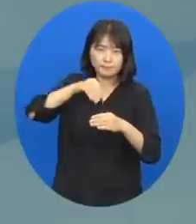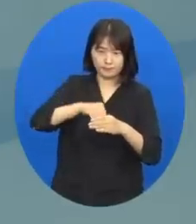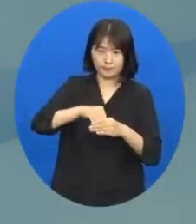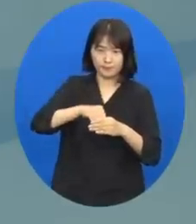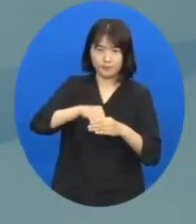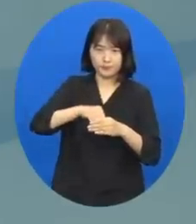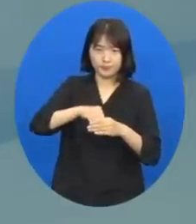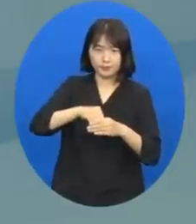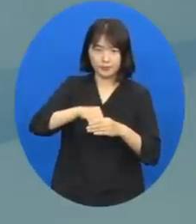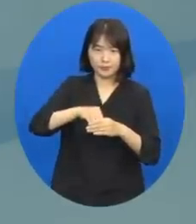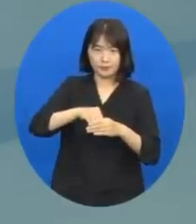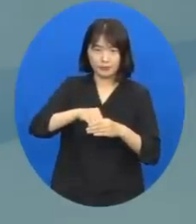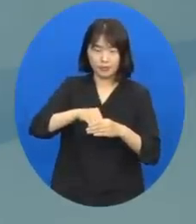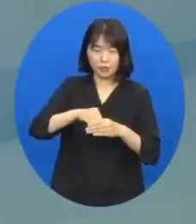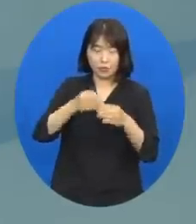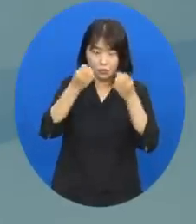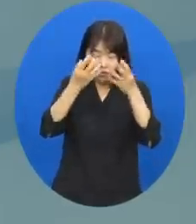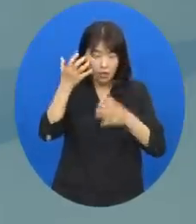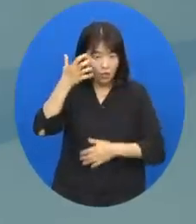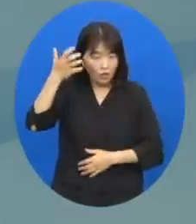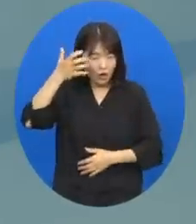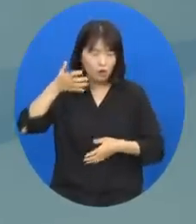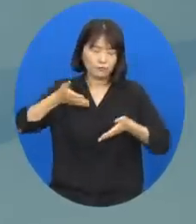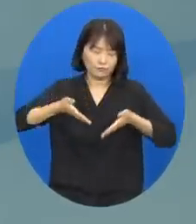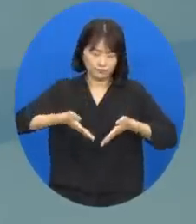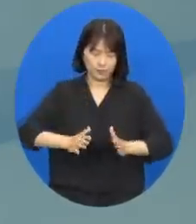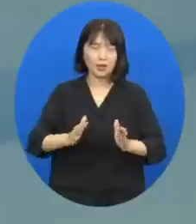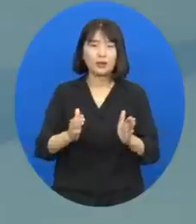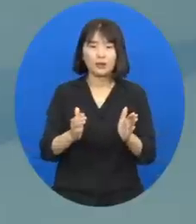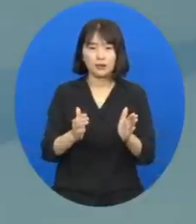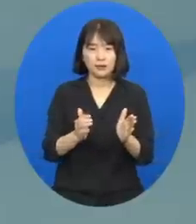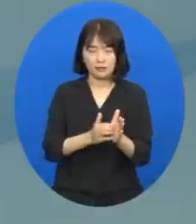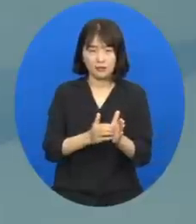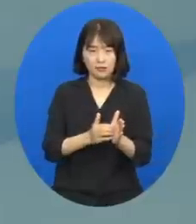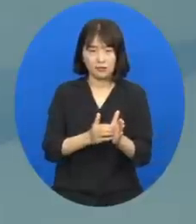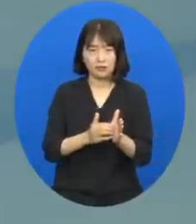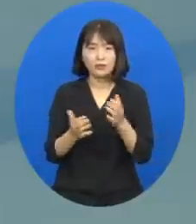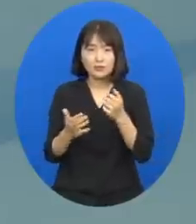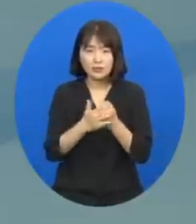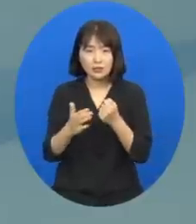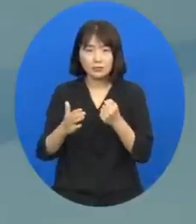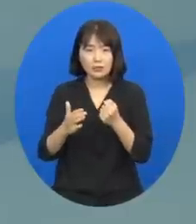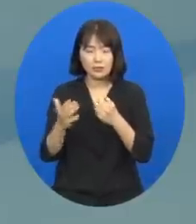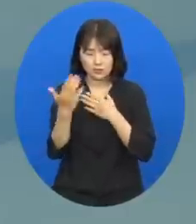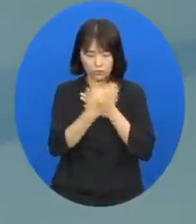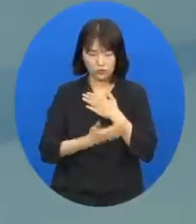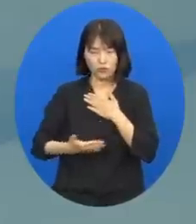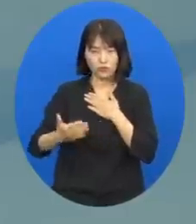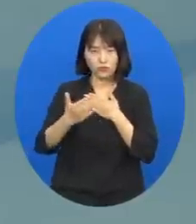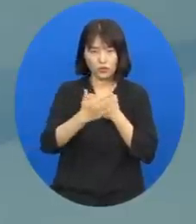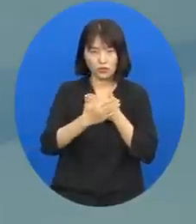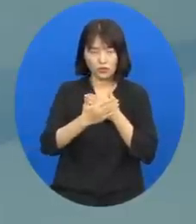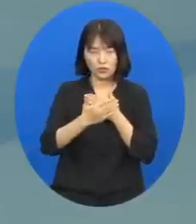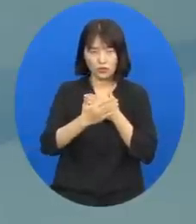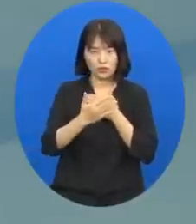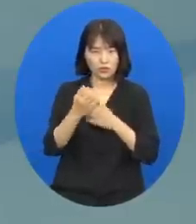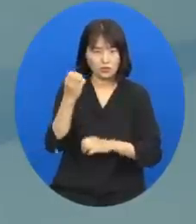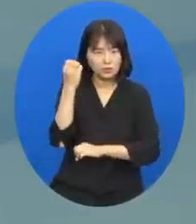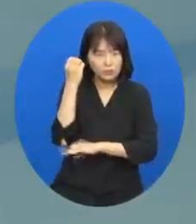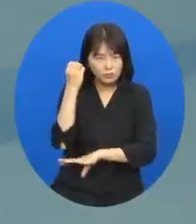새로운 영이 태어나 짜 나요 성령으로 말며 그렇기 때문에 육신의 이 본성과